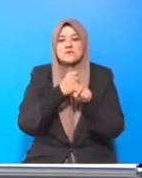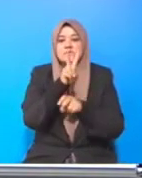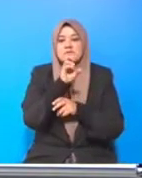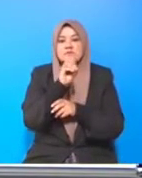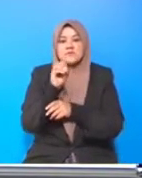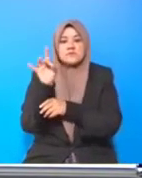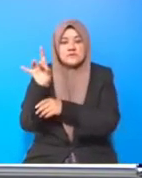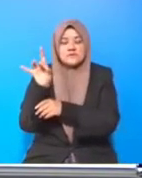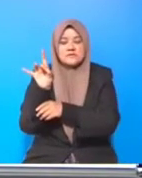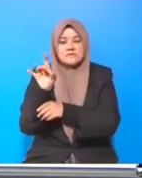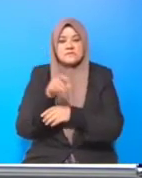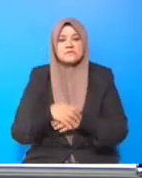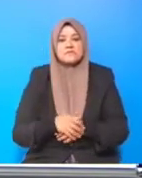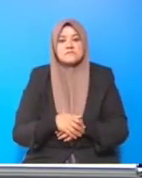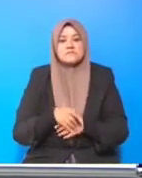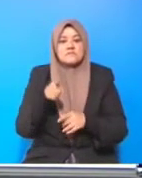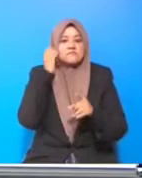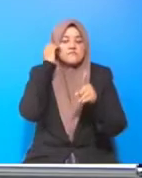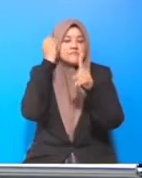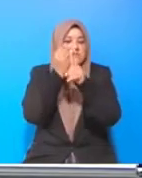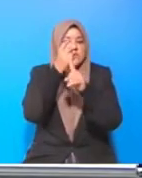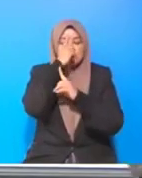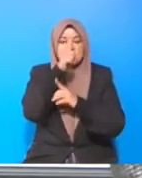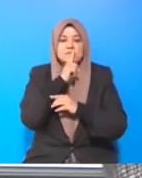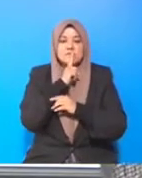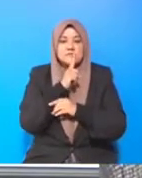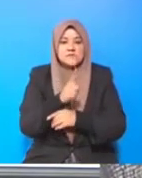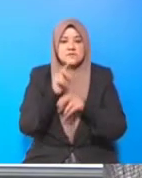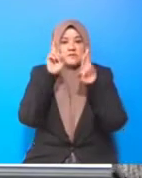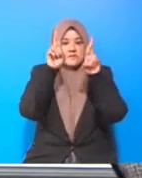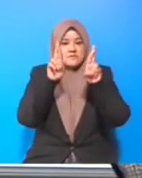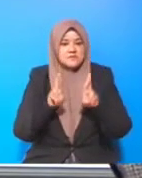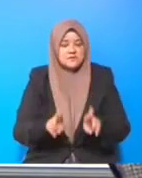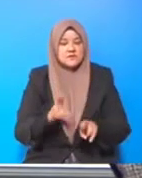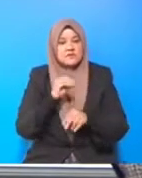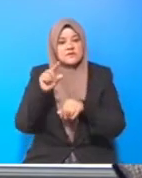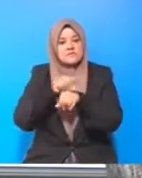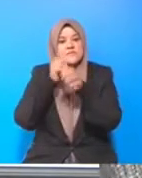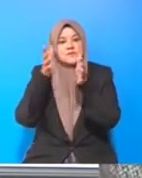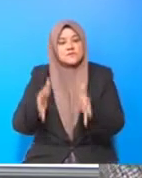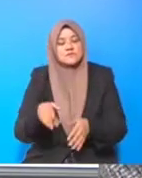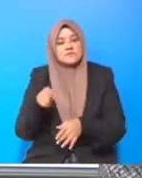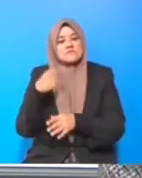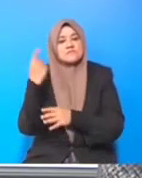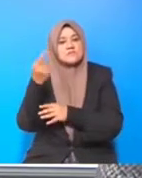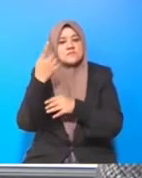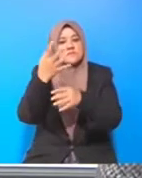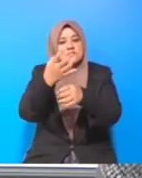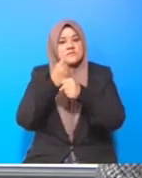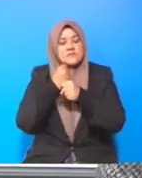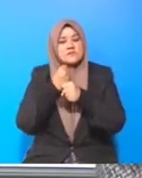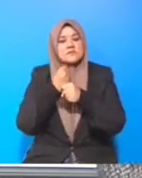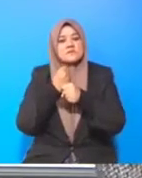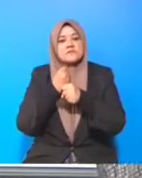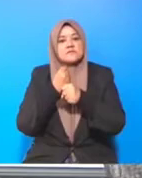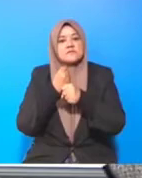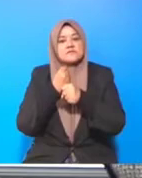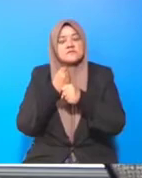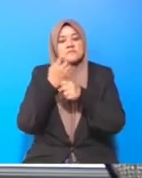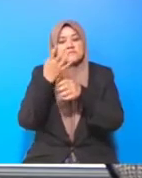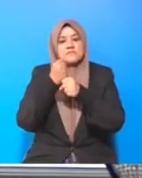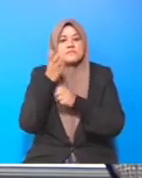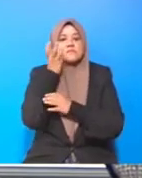2008 yang bertujuan memastikan rakyat dan pengguna setia Semper oleh bekalan